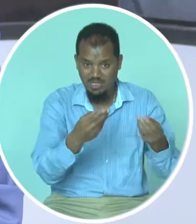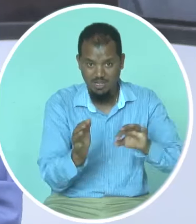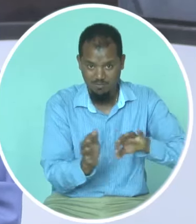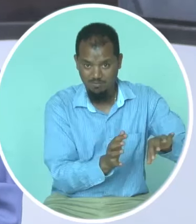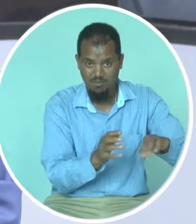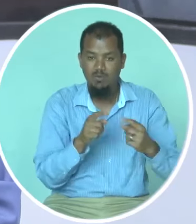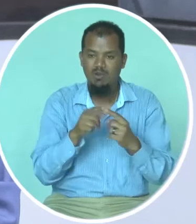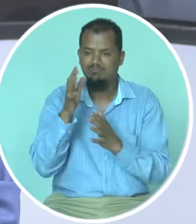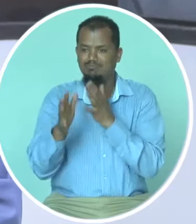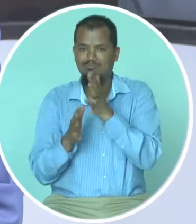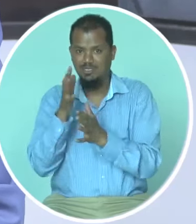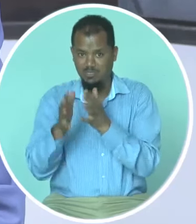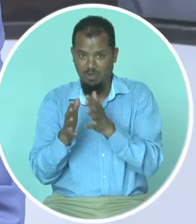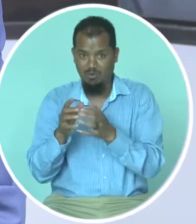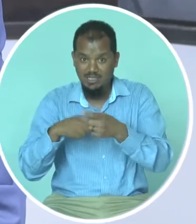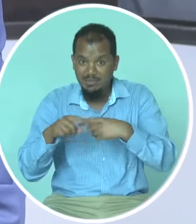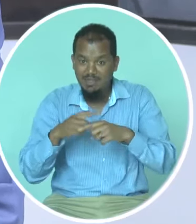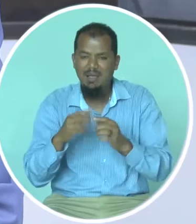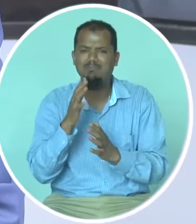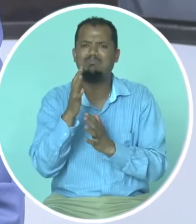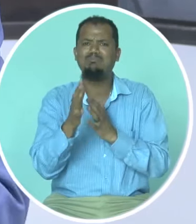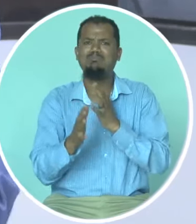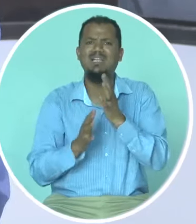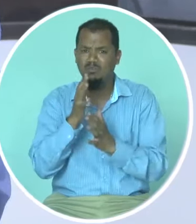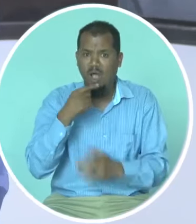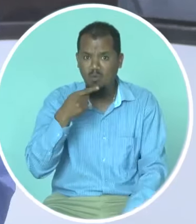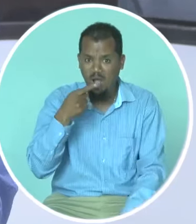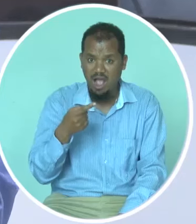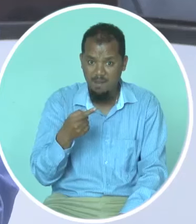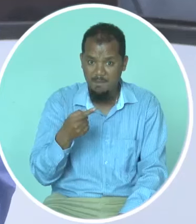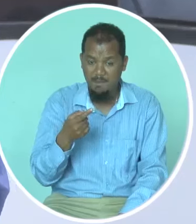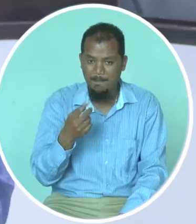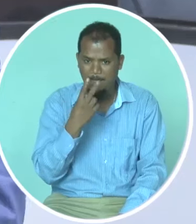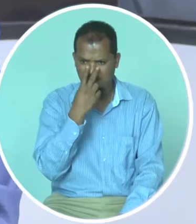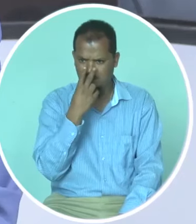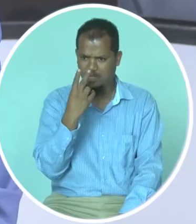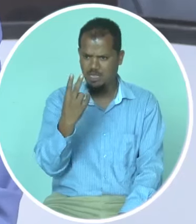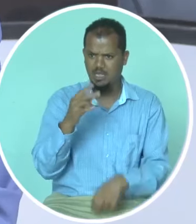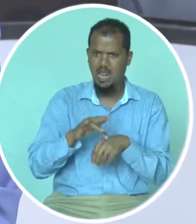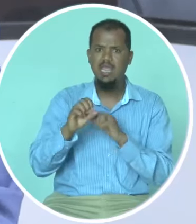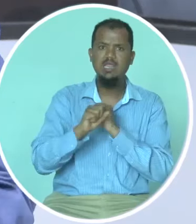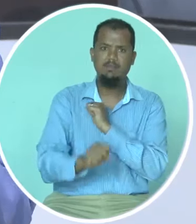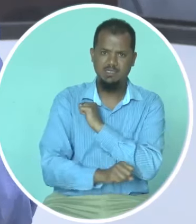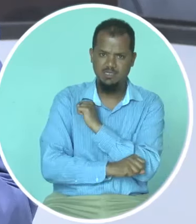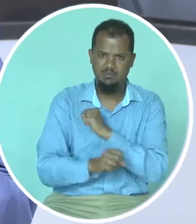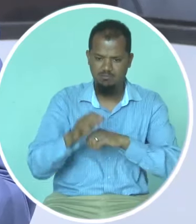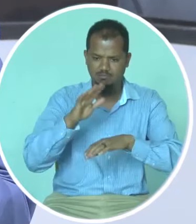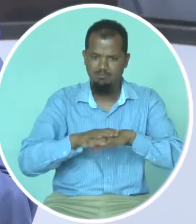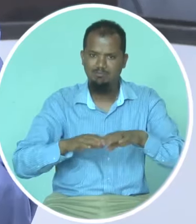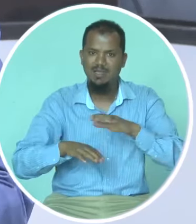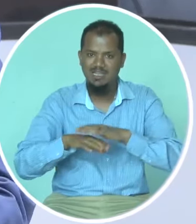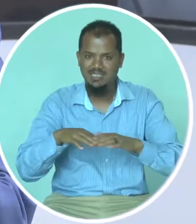ከሰጠነው ወደ ምልክት ቋንቋ ደግሞ ስንመጣ ምልክት ቋንቋ የሚባለው በአጠቃላይ በእይታ ላይ የተመሰረተ